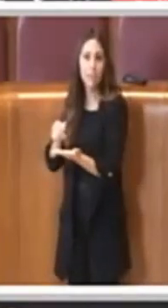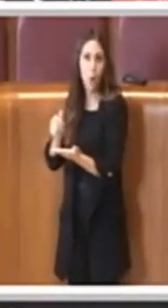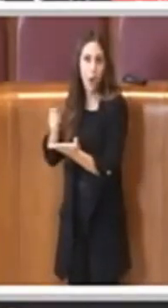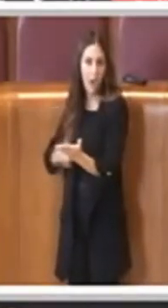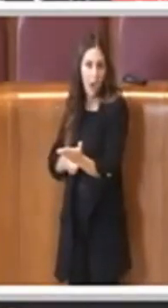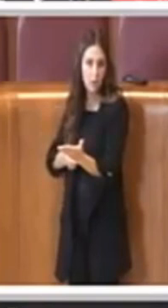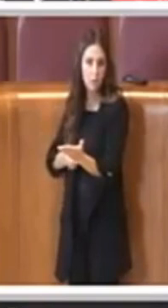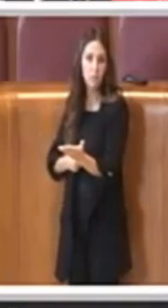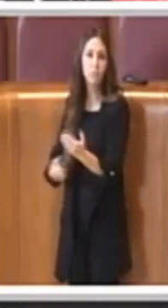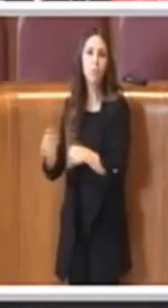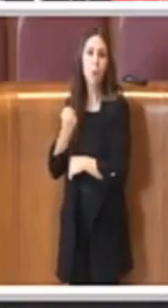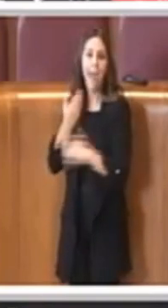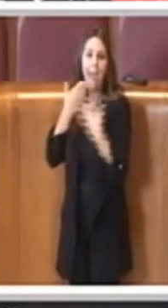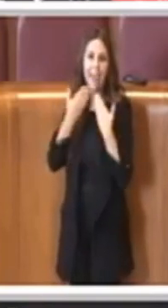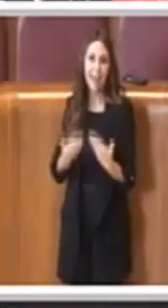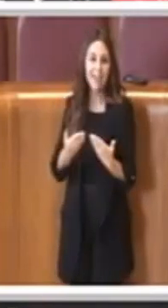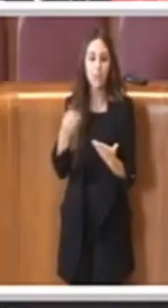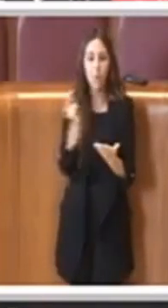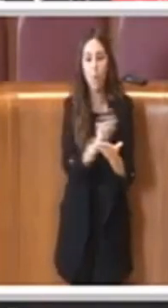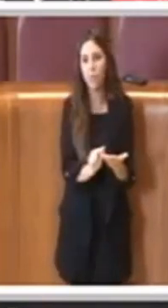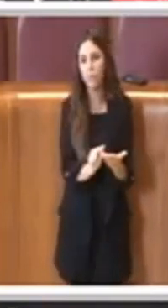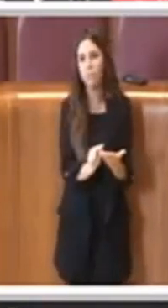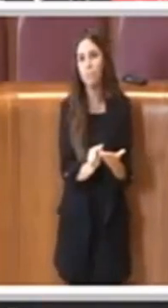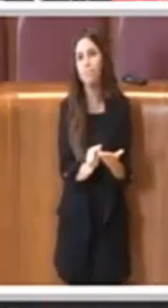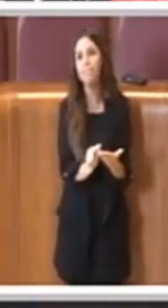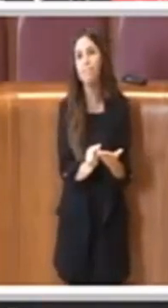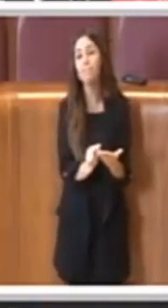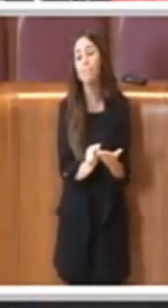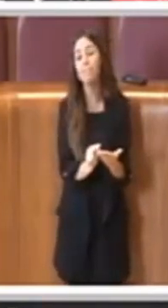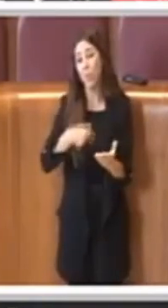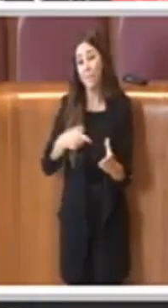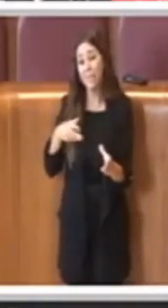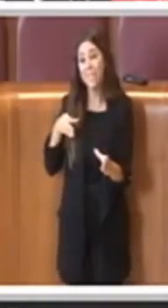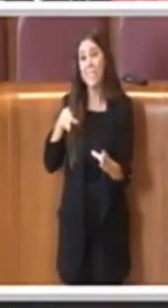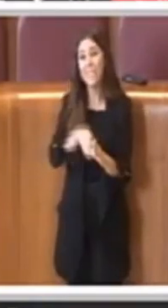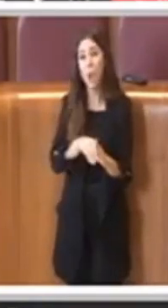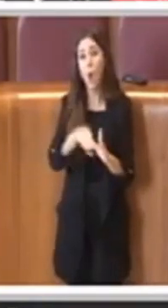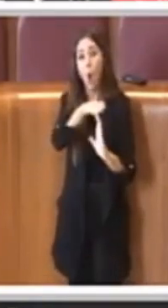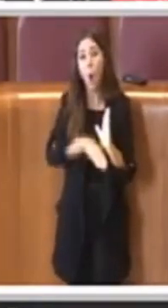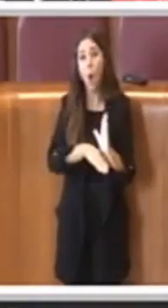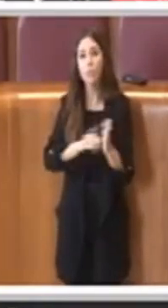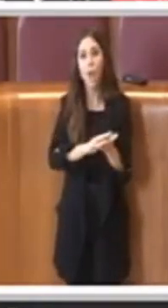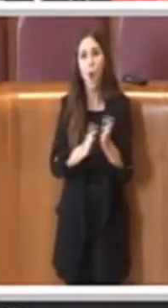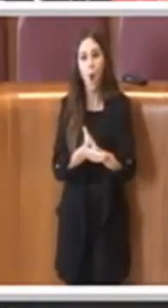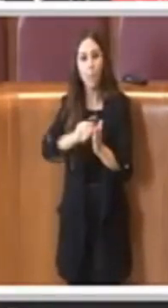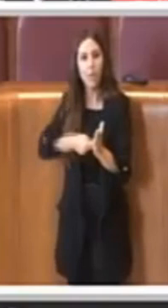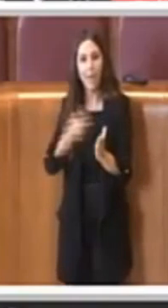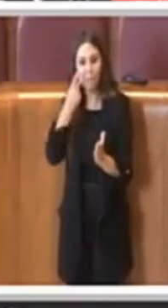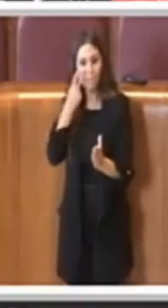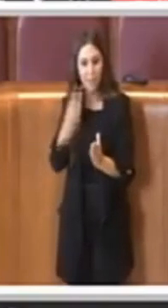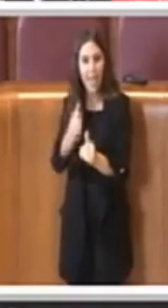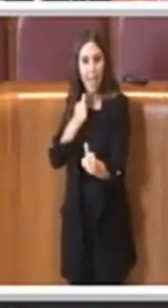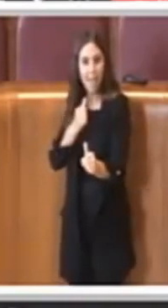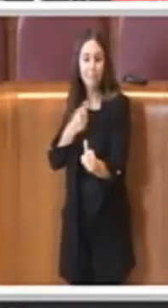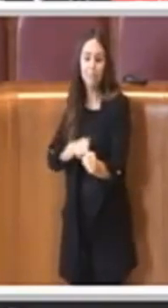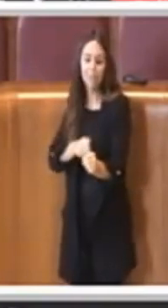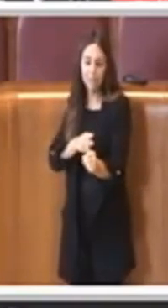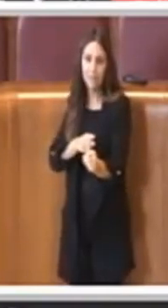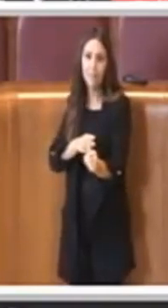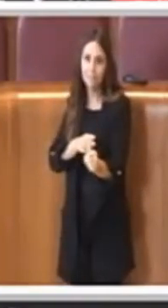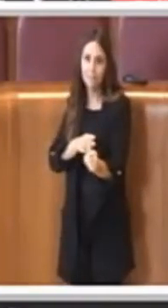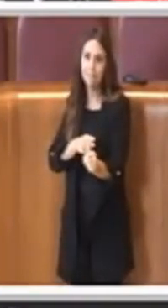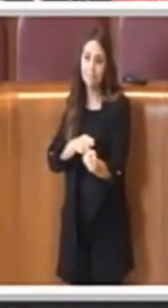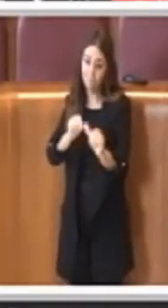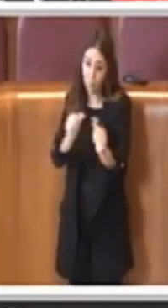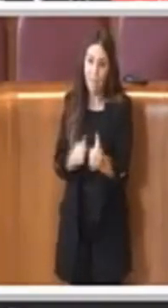caso approfitto per ringraziare gli uffici perché inserire nel contesto del codice dei contratti questa previsione è